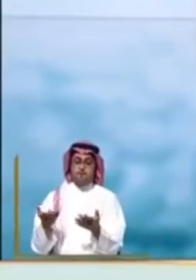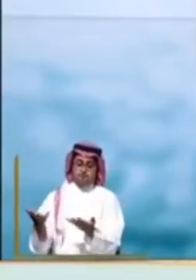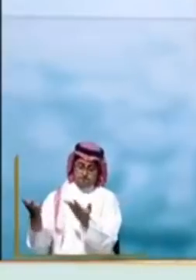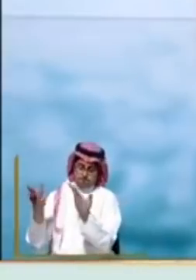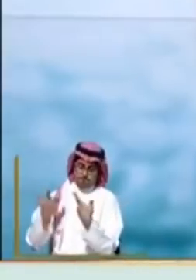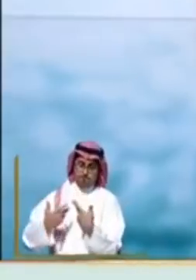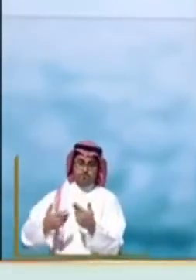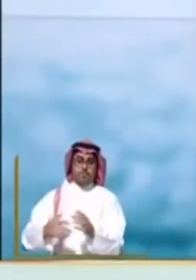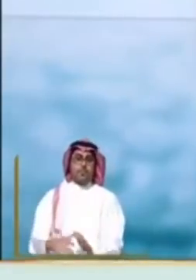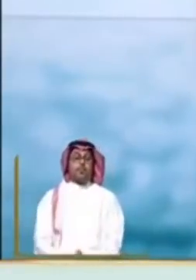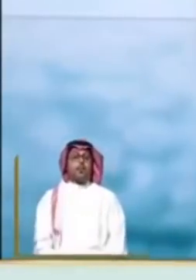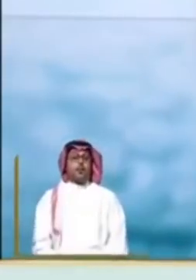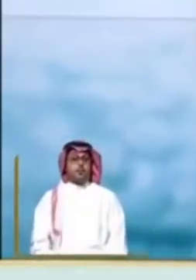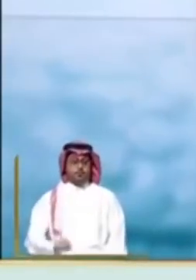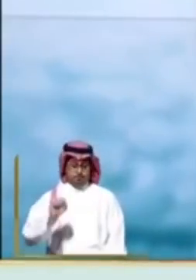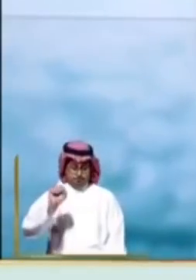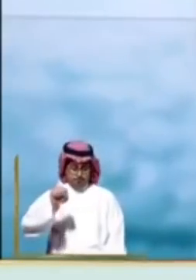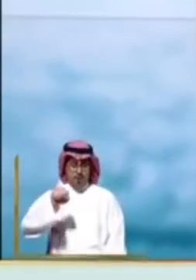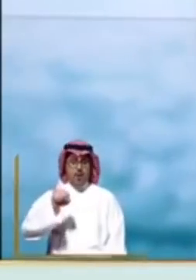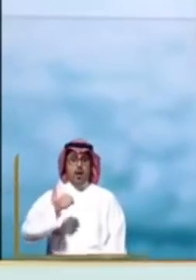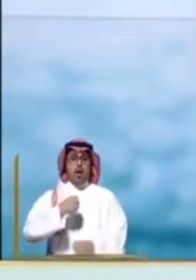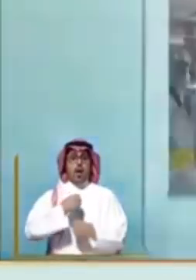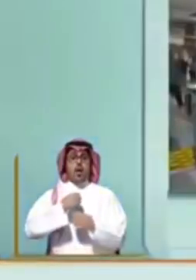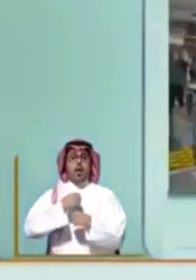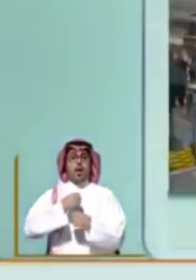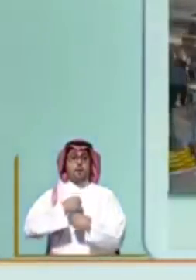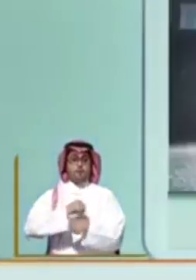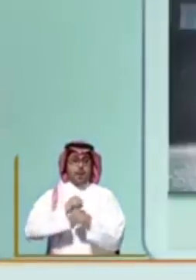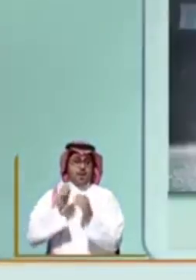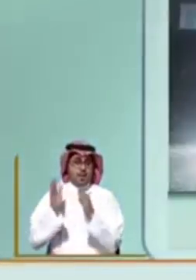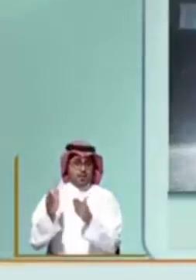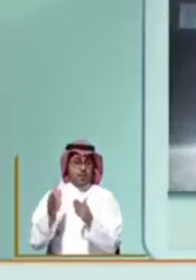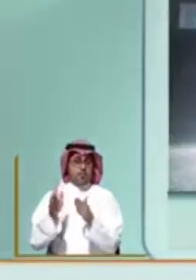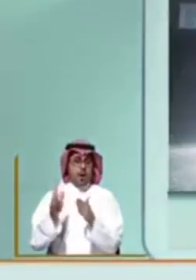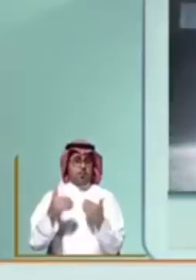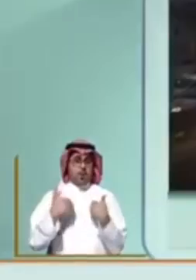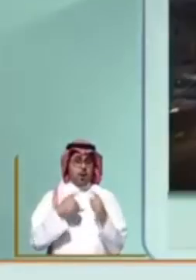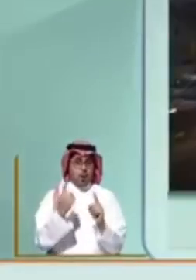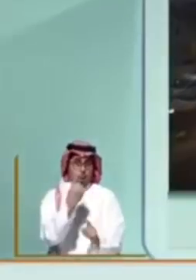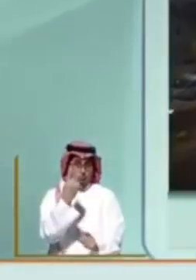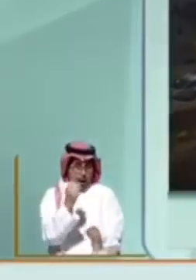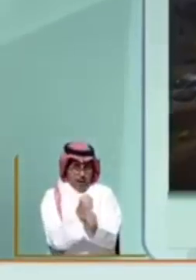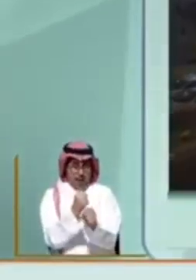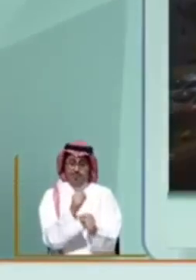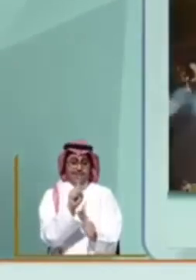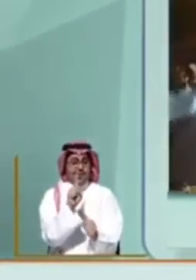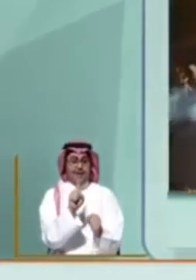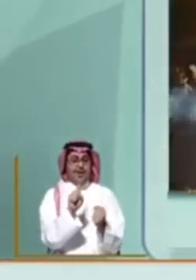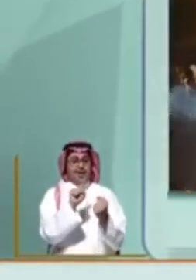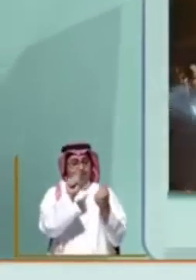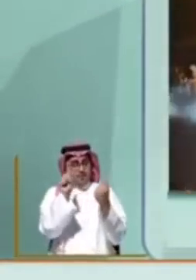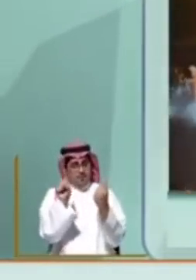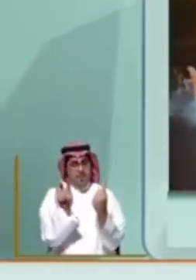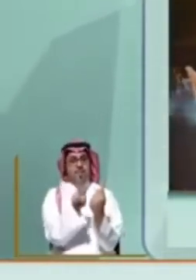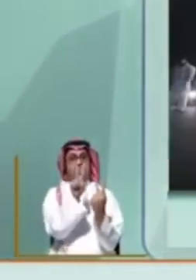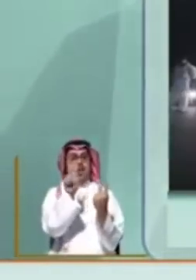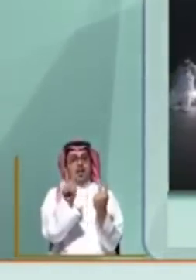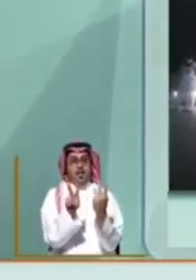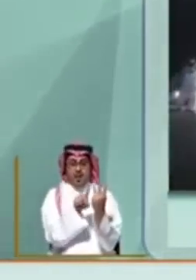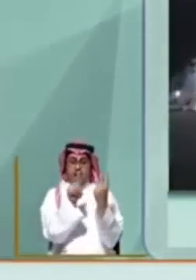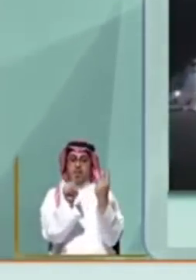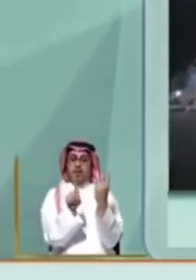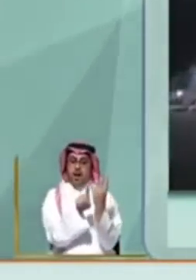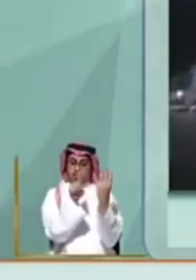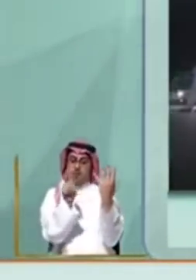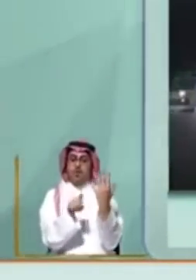هذا الجانب؟ لا شك أن أمانة المنطقة الشرقية تعمل وفق منظومة متكاملة من الجهات الخدمية، سواء الجهات الأمنية أو